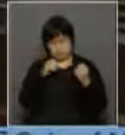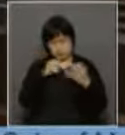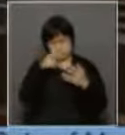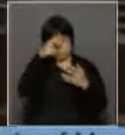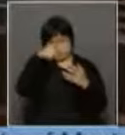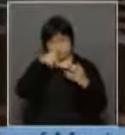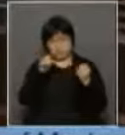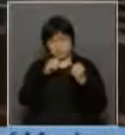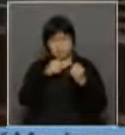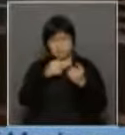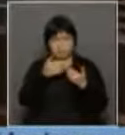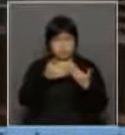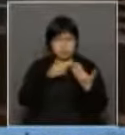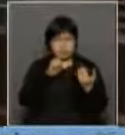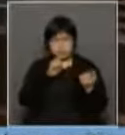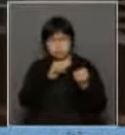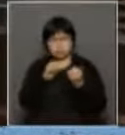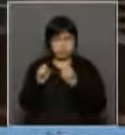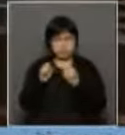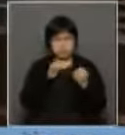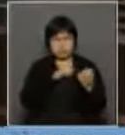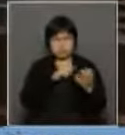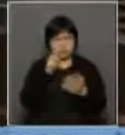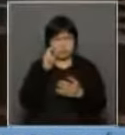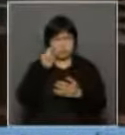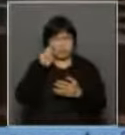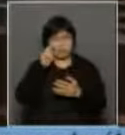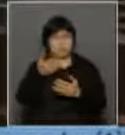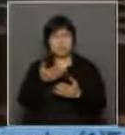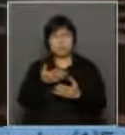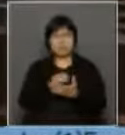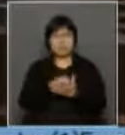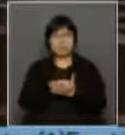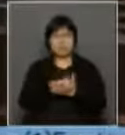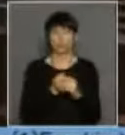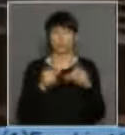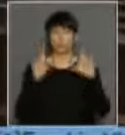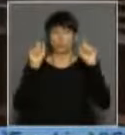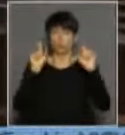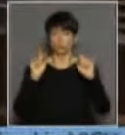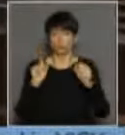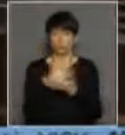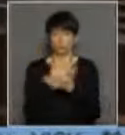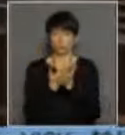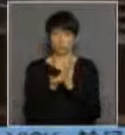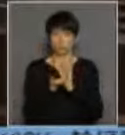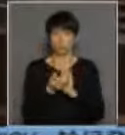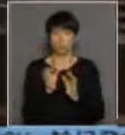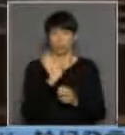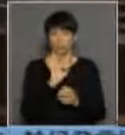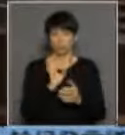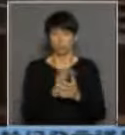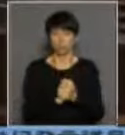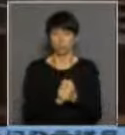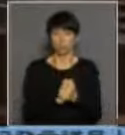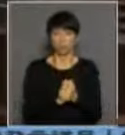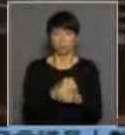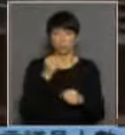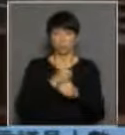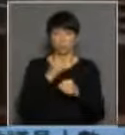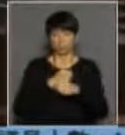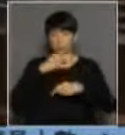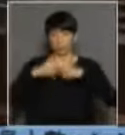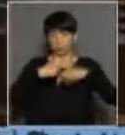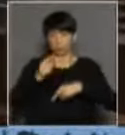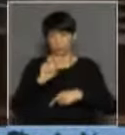佢哋喺度點樣商討，基於一啲原始嘅數據、原始嘅建議，而作出啲乜嘢嘅討論、乜